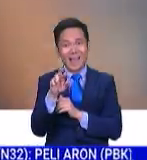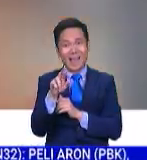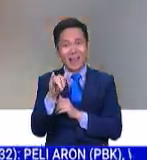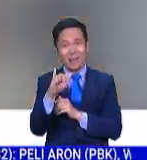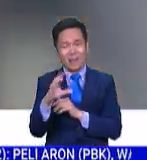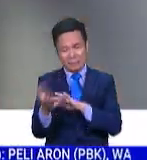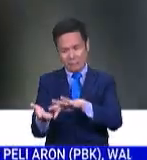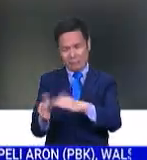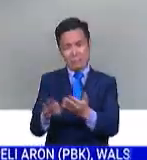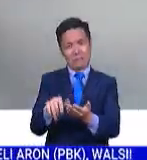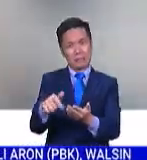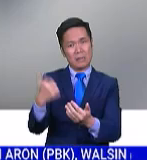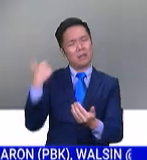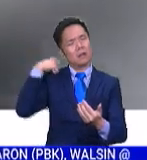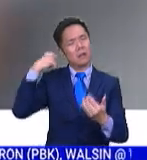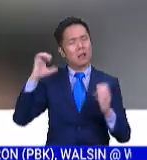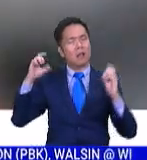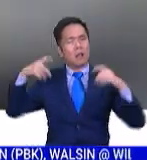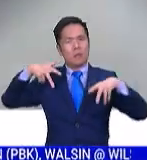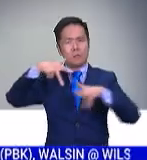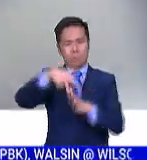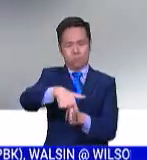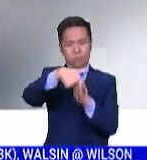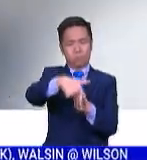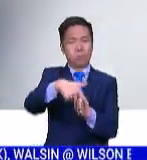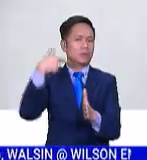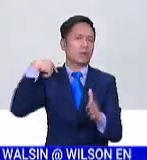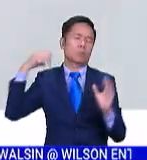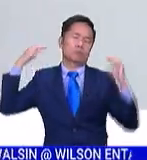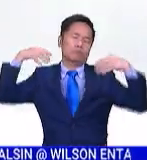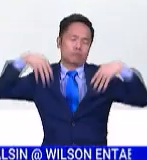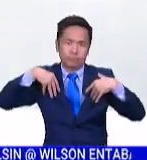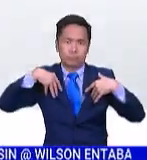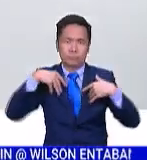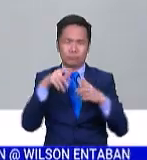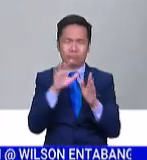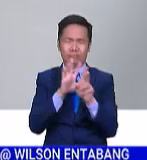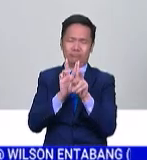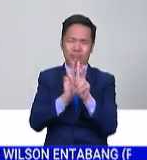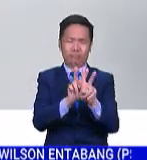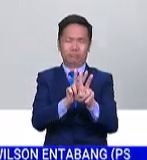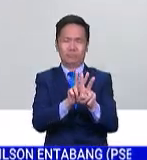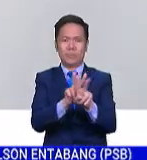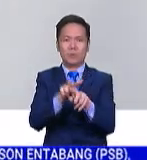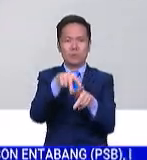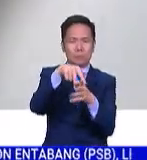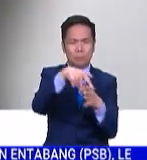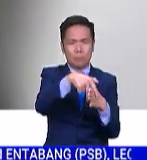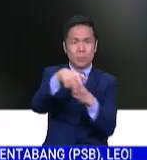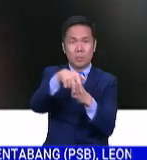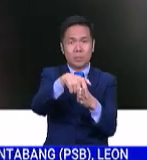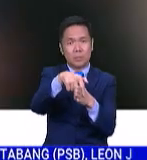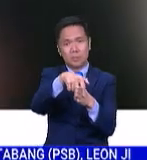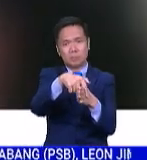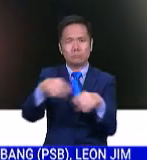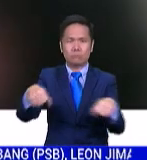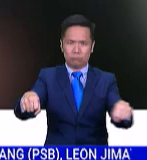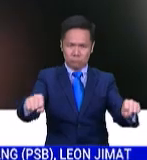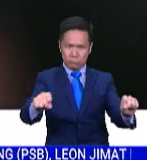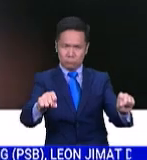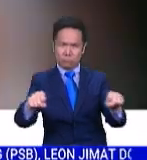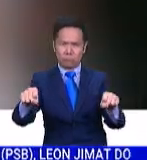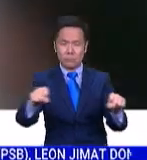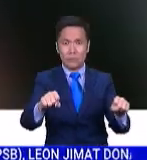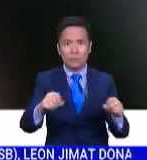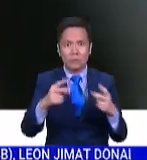Sedino diletakkan di belakang penunggang motosikal dan seorang lagi turut menjaganya dari belakang supaya ia tidak jatuh.